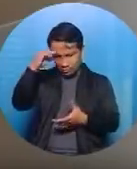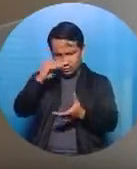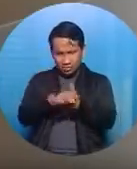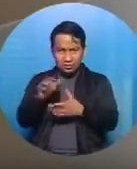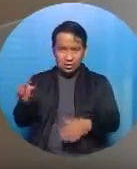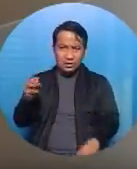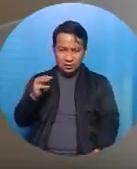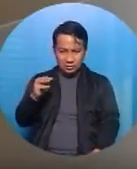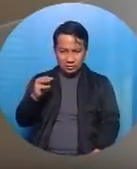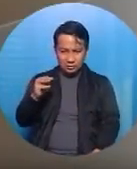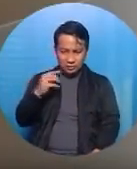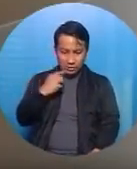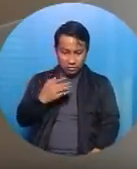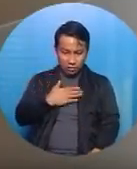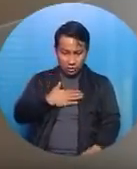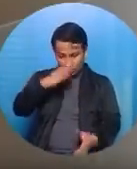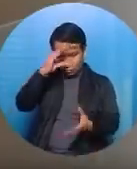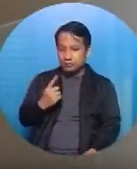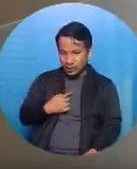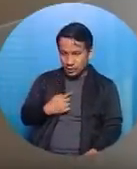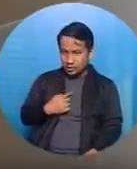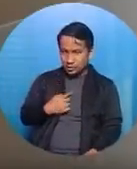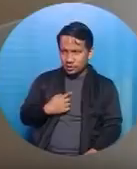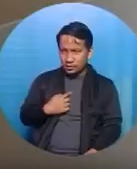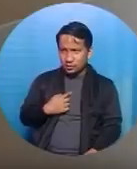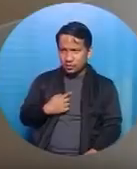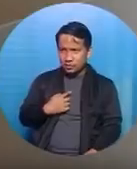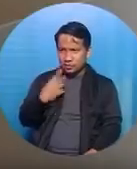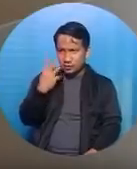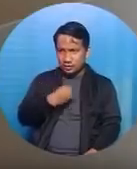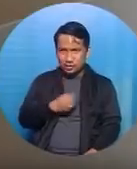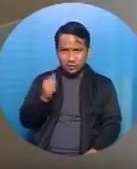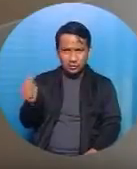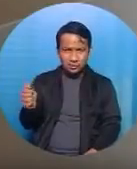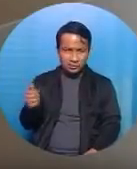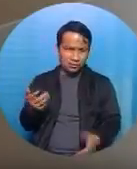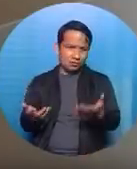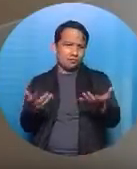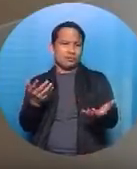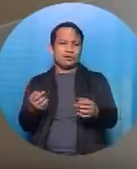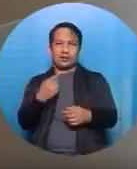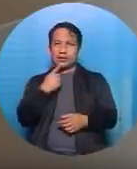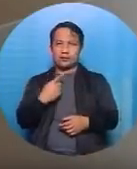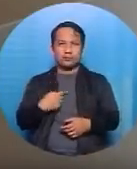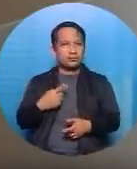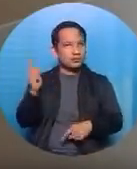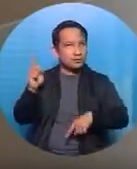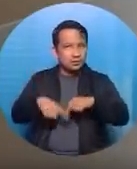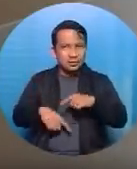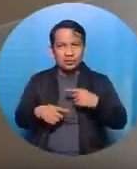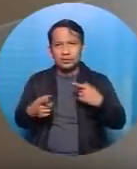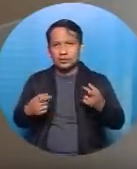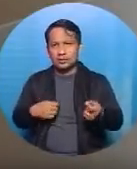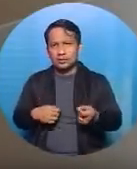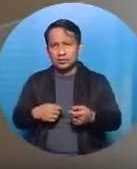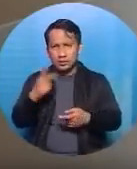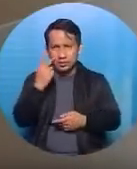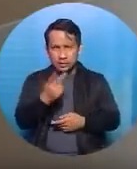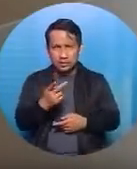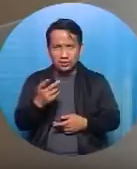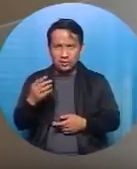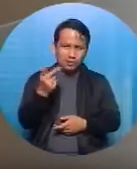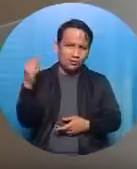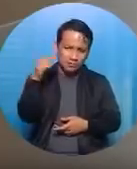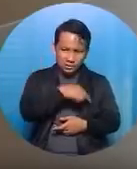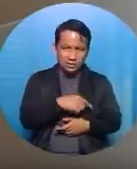Si Malpima Sinahon ang nagsasabi sa akin mismo. Ay, ano yon? Baka yun yung sinabi lang niya na gano'n. Pero hindi ko ginawa yan. Hindi nakikita ang mga